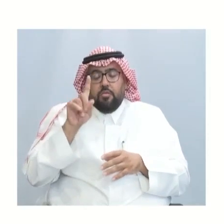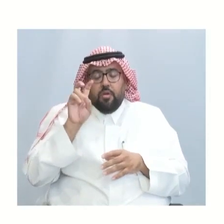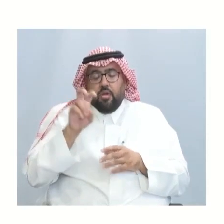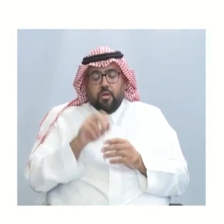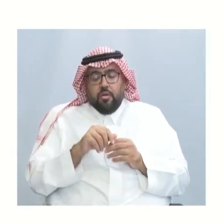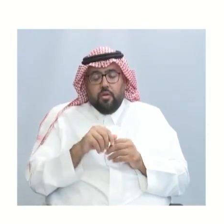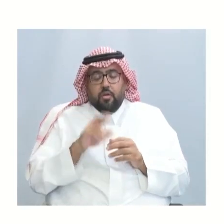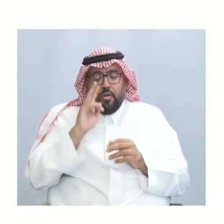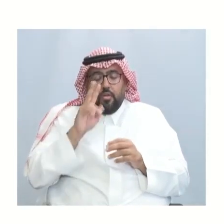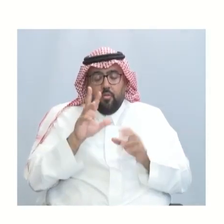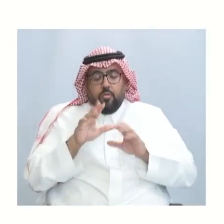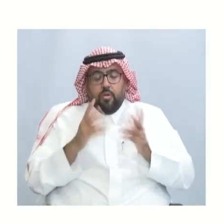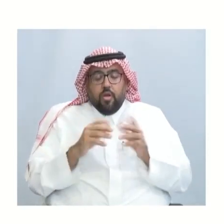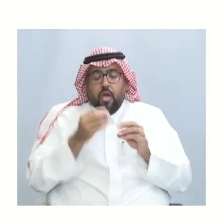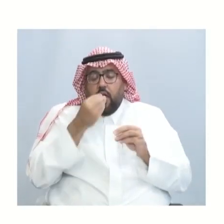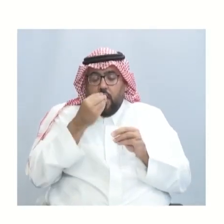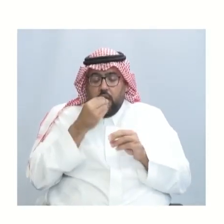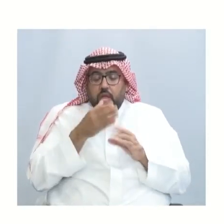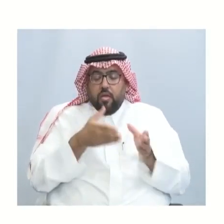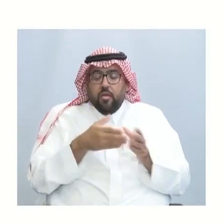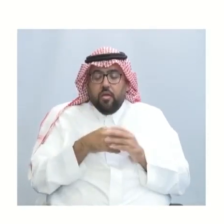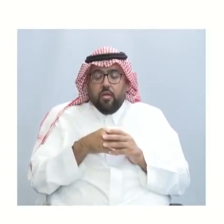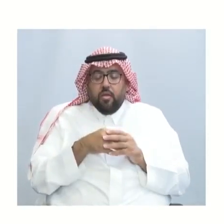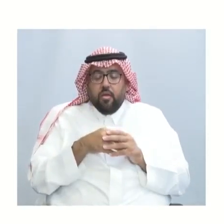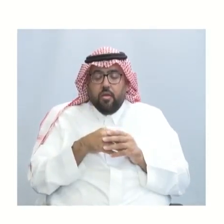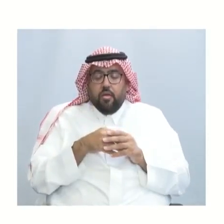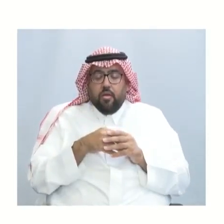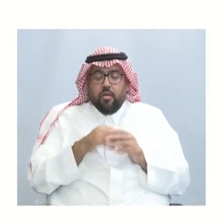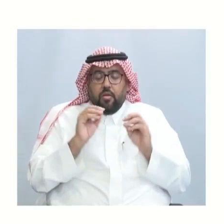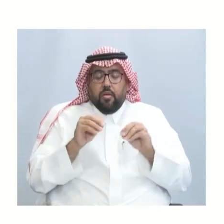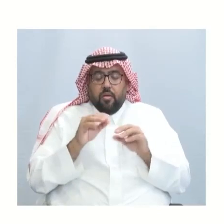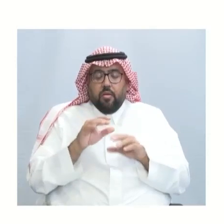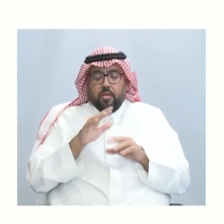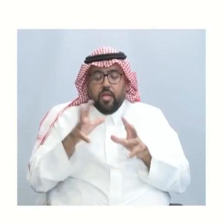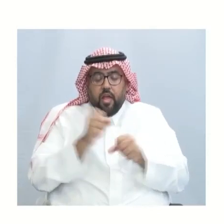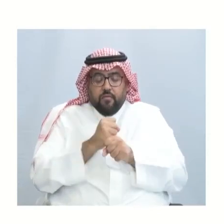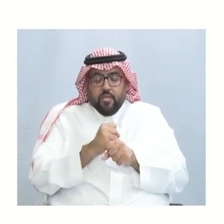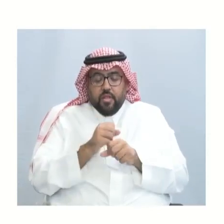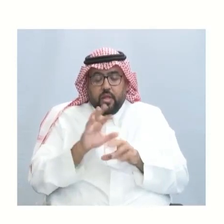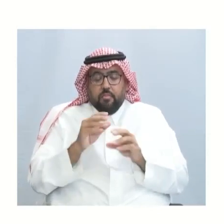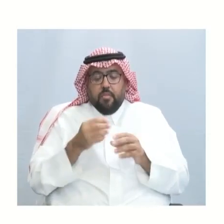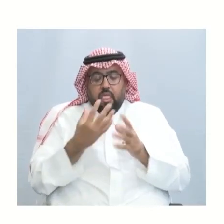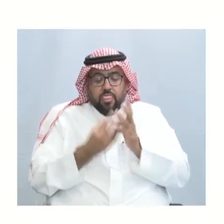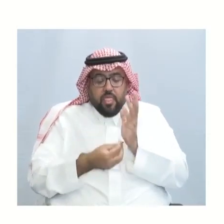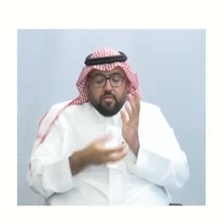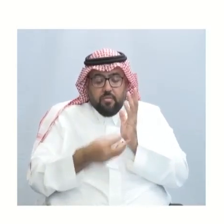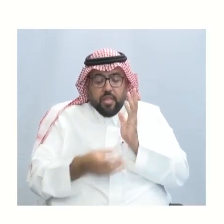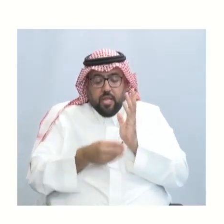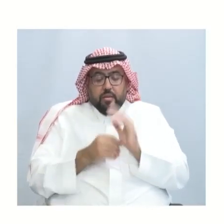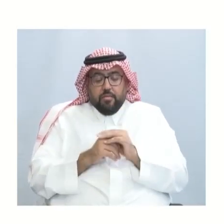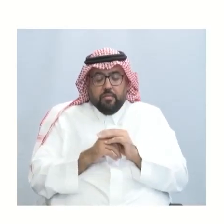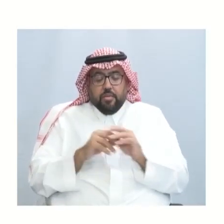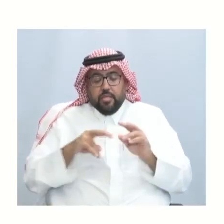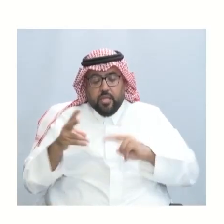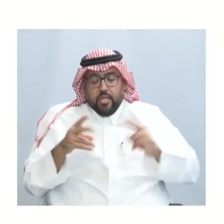مميز يعمل على توفير الغذاء لا الغذاء والاكسجين للجنين وتخليصه من الفضلات تغير